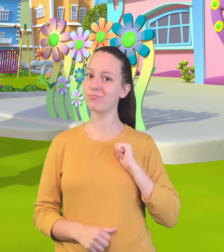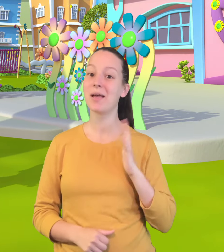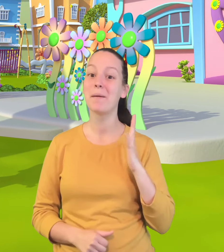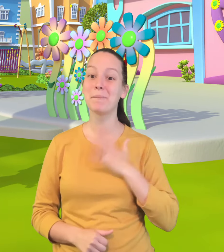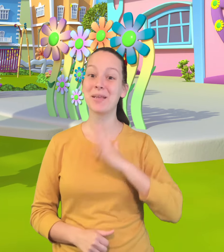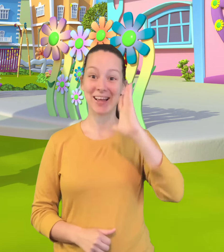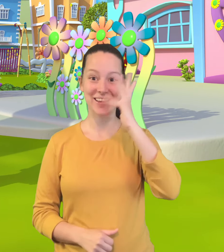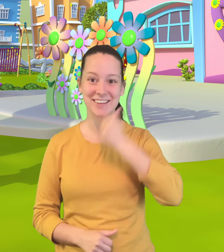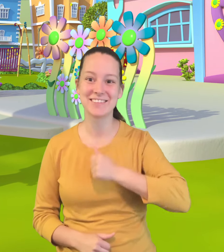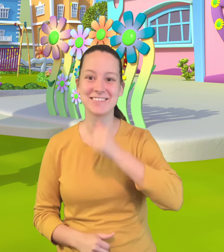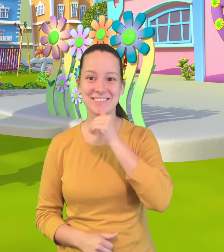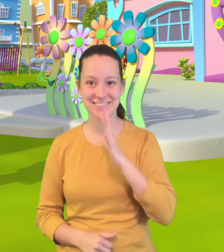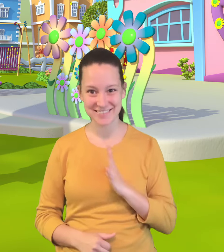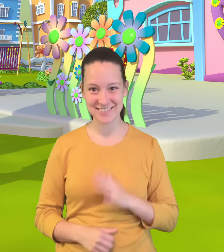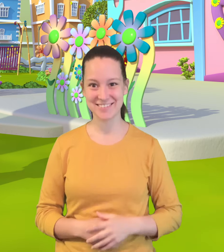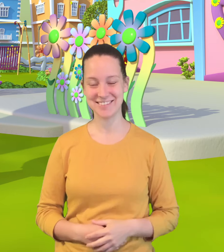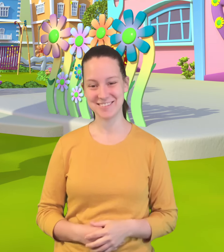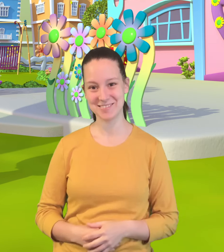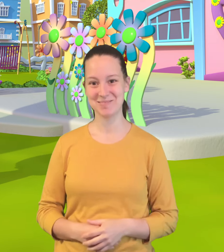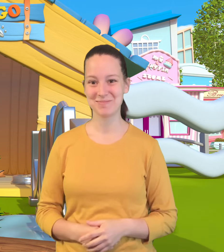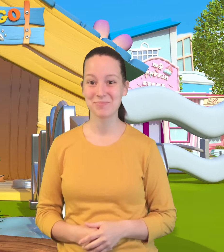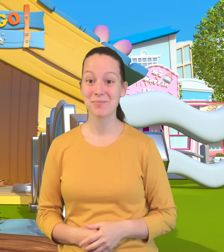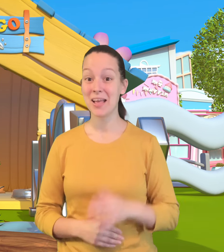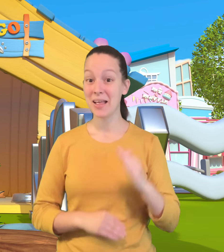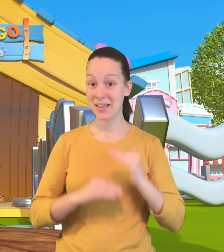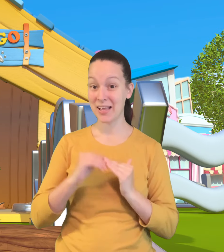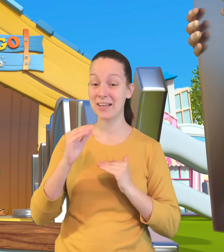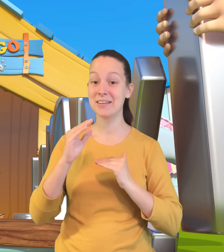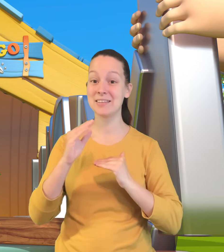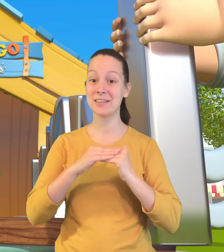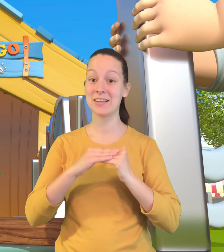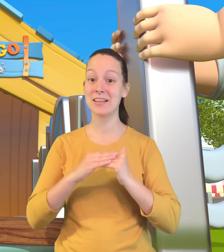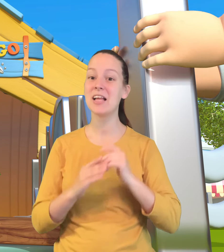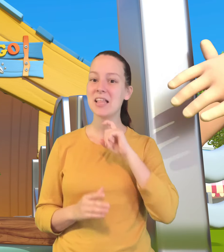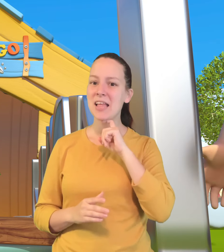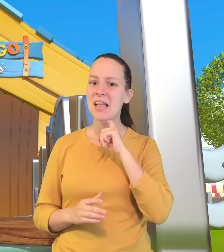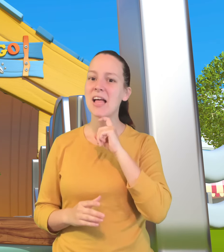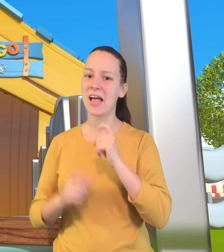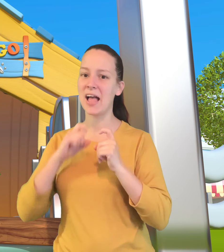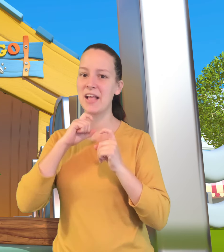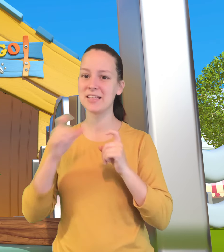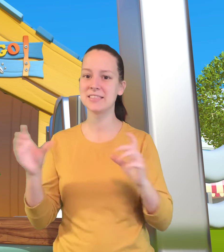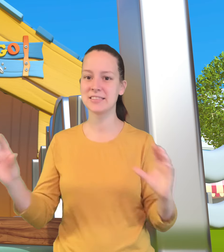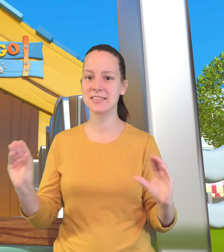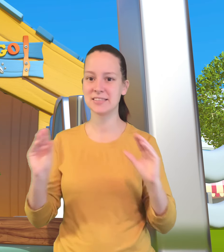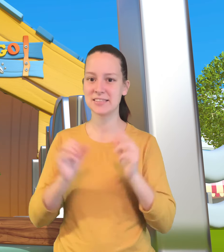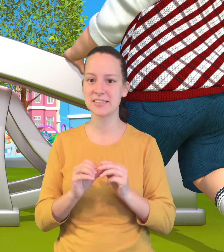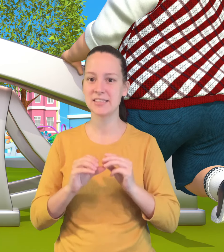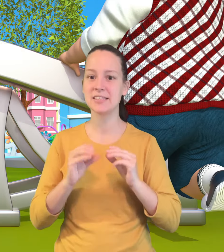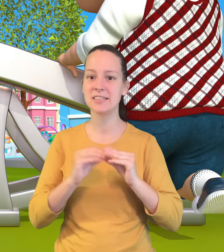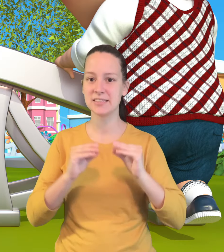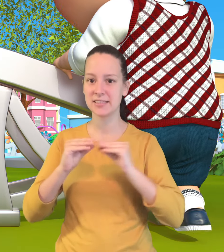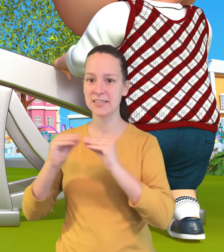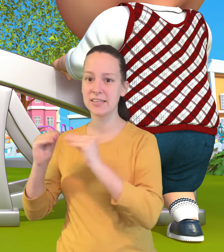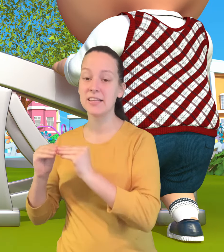はてるさあどうしましょう鉄の棒でかけろかけろ